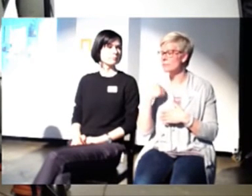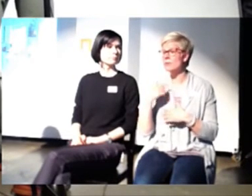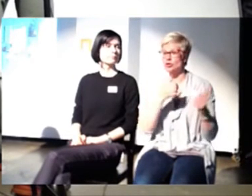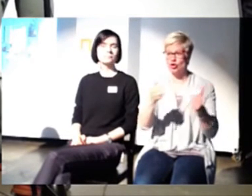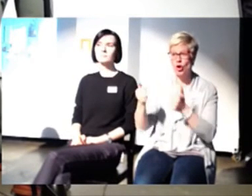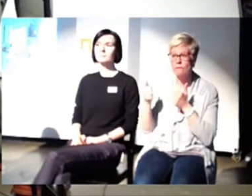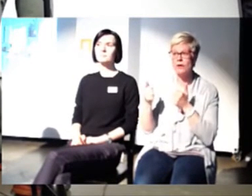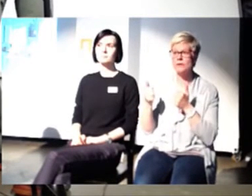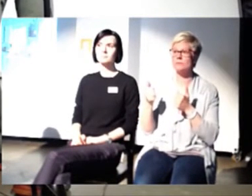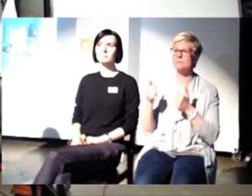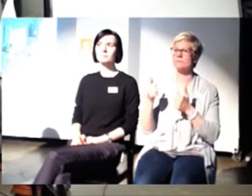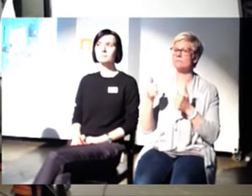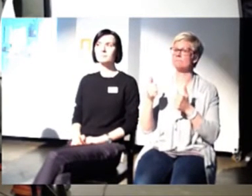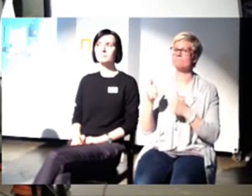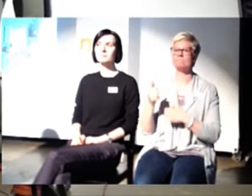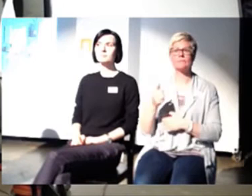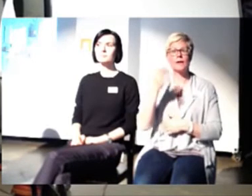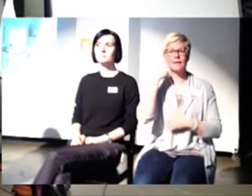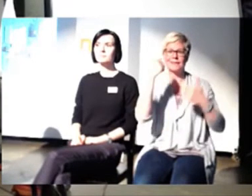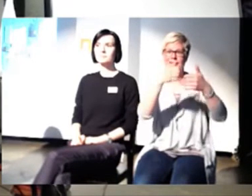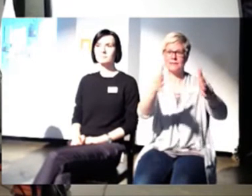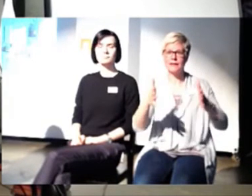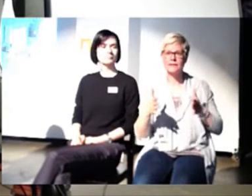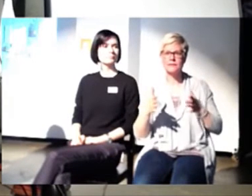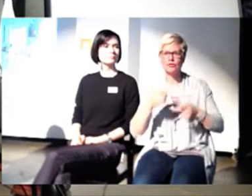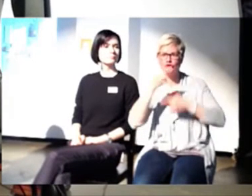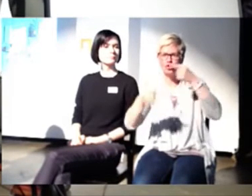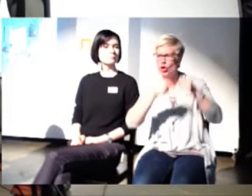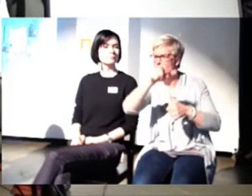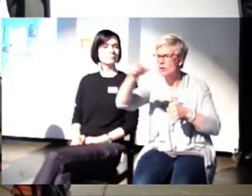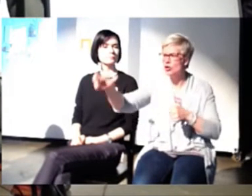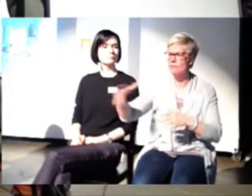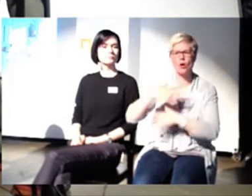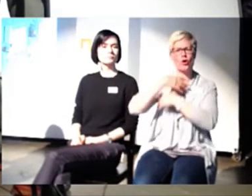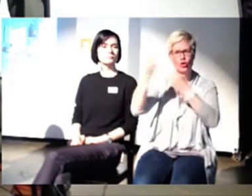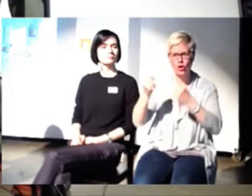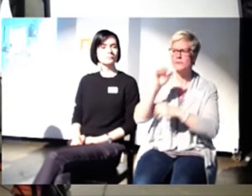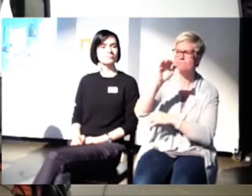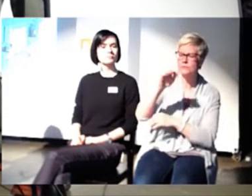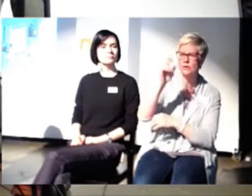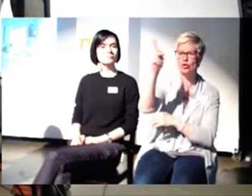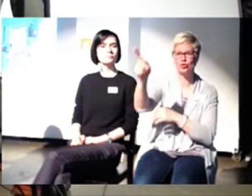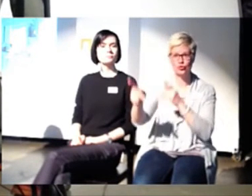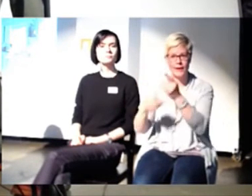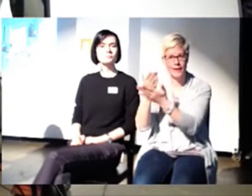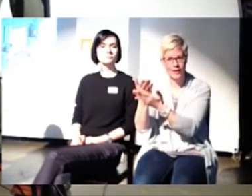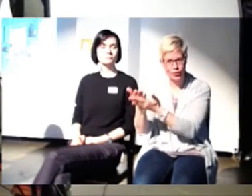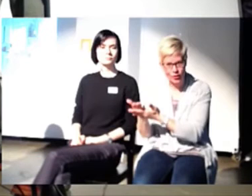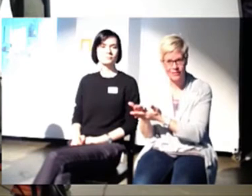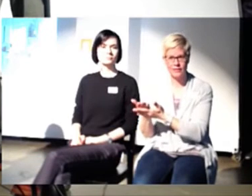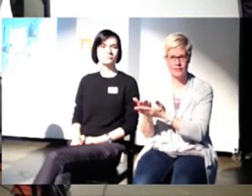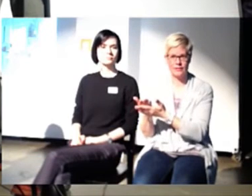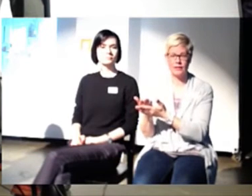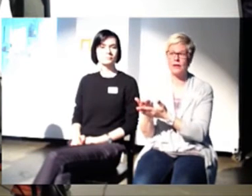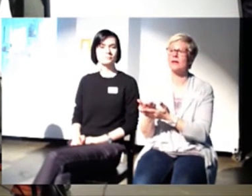rohkeasti myös lähestyisi näitä residenssitoimijoita kysymyksineen ja ehdotuksineen, ja minusta kuulostaa just siltä, että